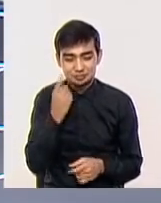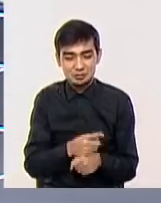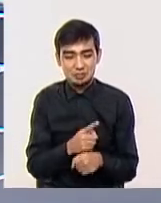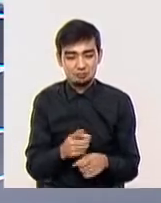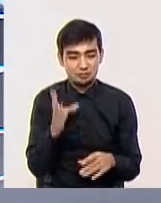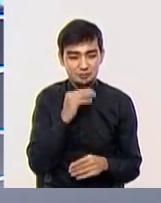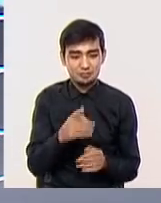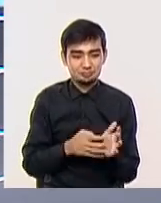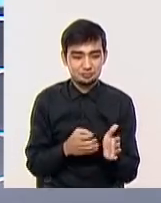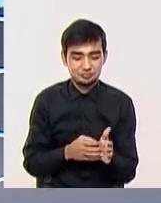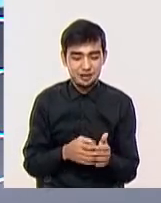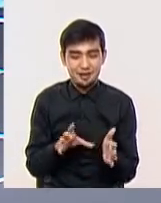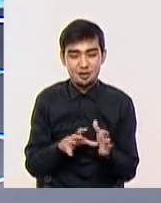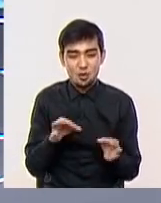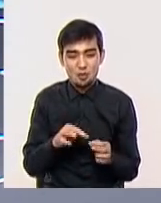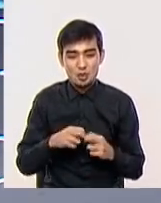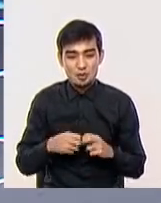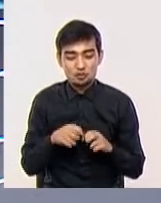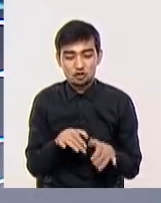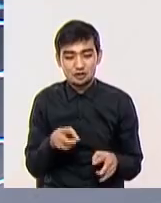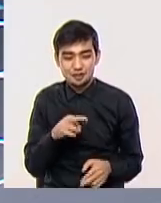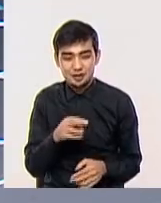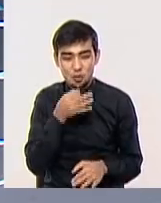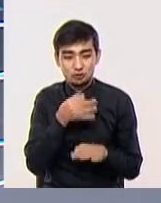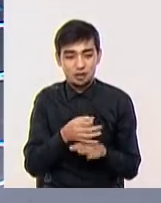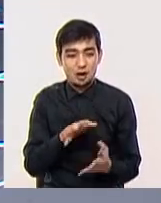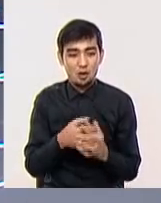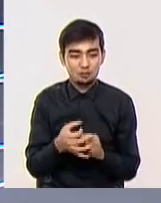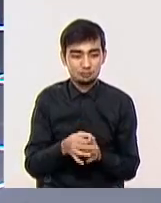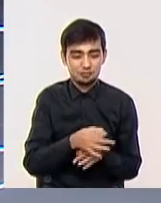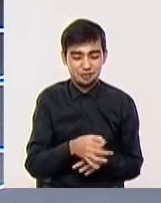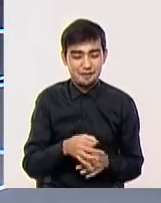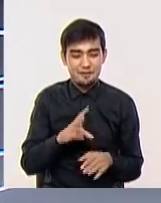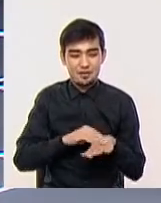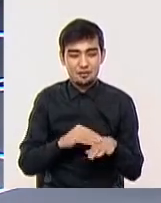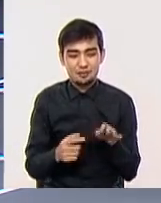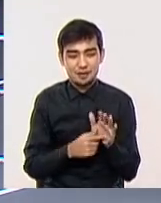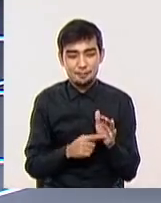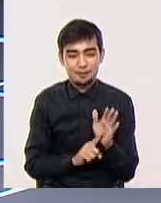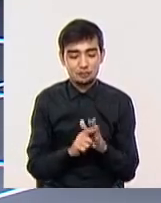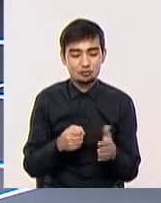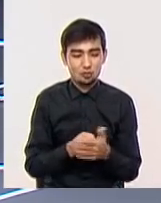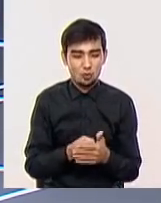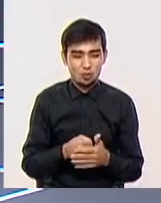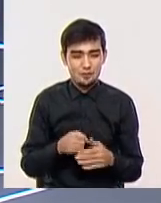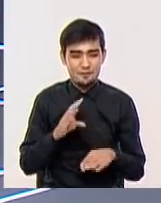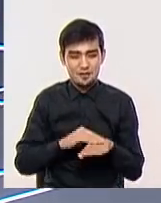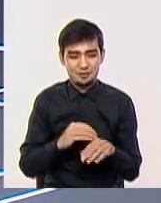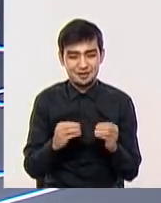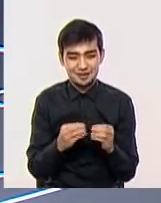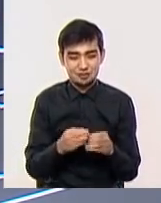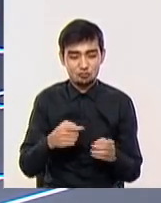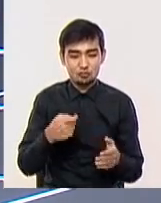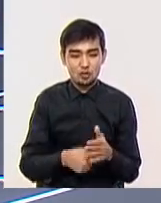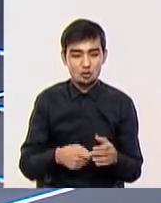электр энергиясы жетіспеушілігін шешу үшін жауаптылар ауылдарда кешкі сағат 7-ден бастап түнгі 10-ға дейін жарық беруді тоқтатпақ. Тіпті